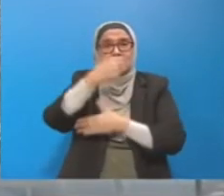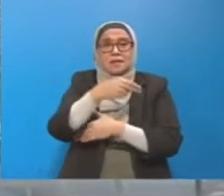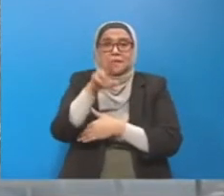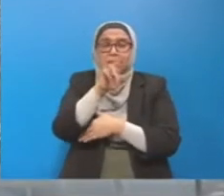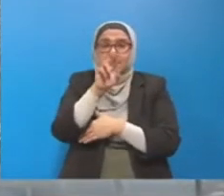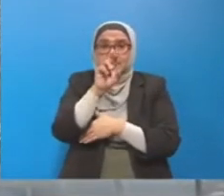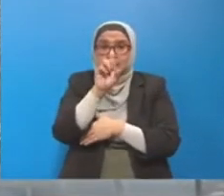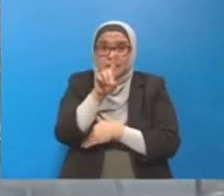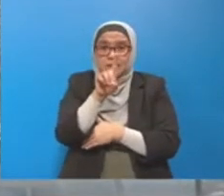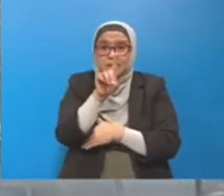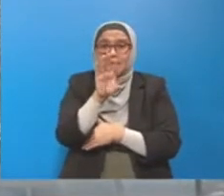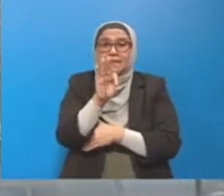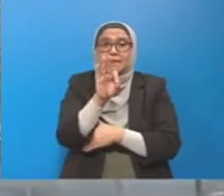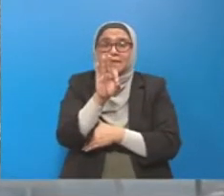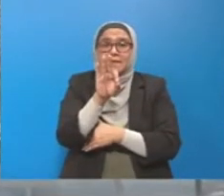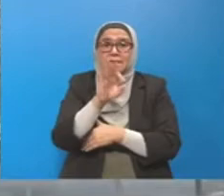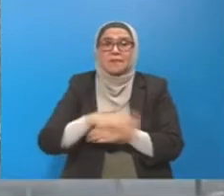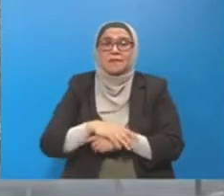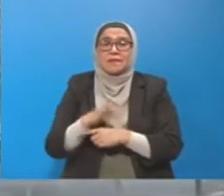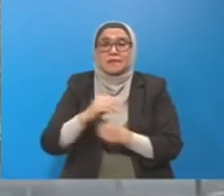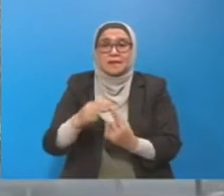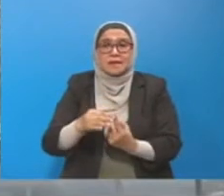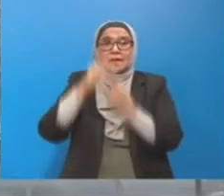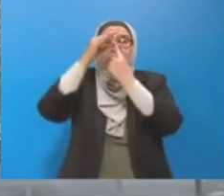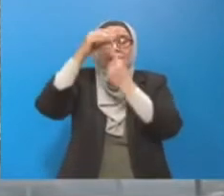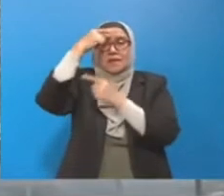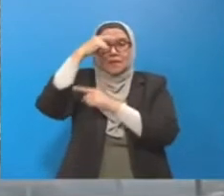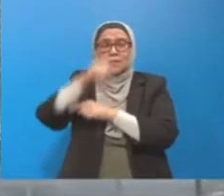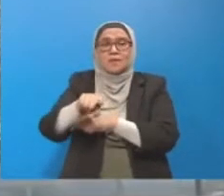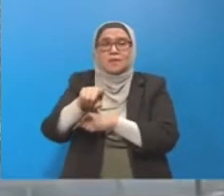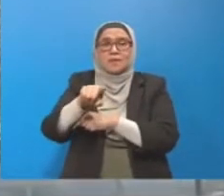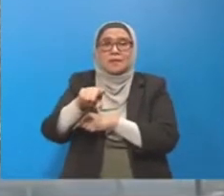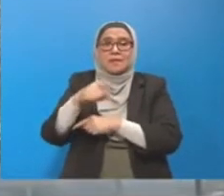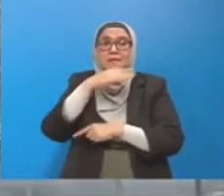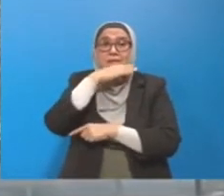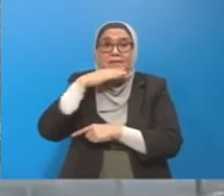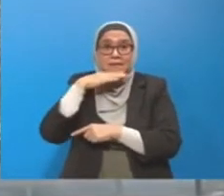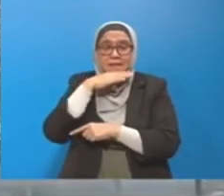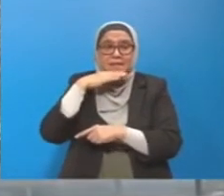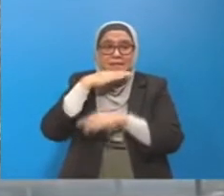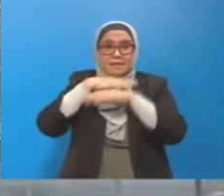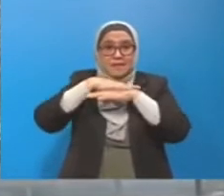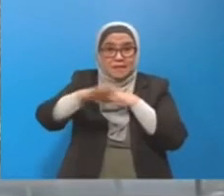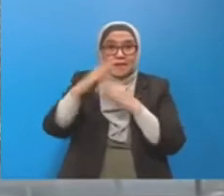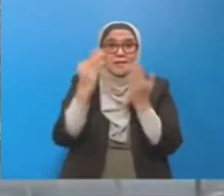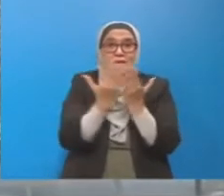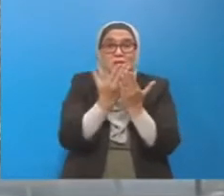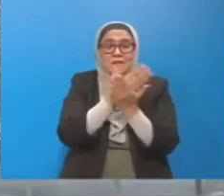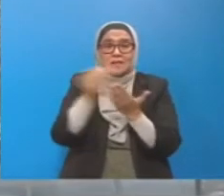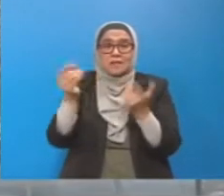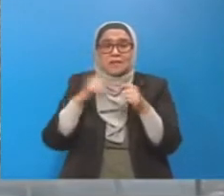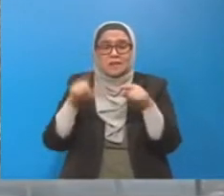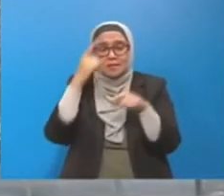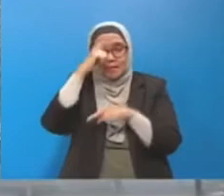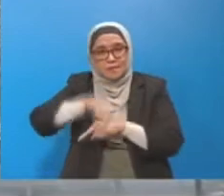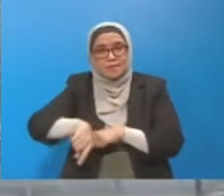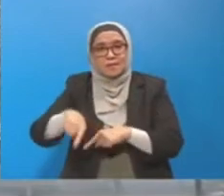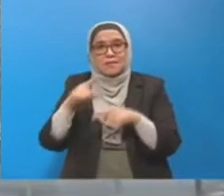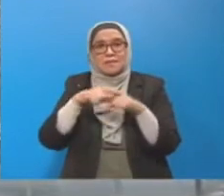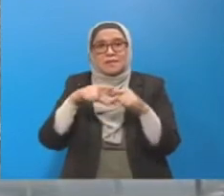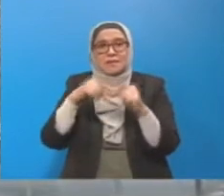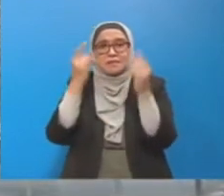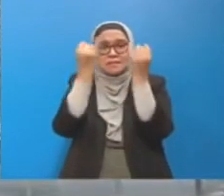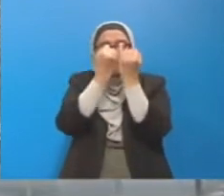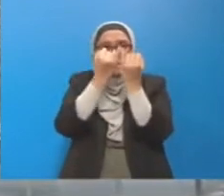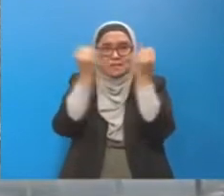hypervisor deployment kok terutamanya Kepada beliau lepasan sekolah dan graduan ini settingnya akan membuka peluang kepada